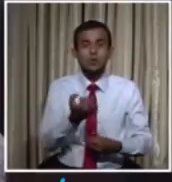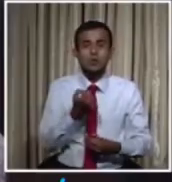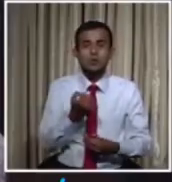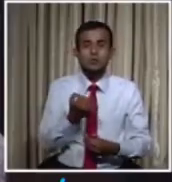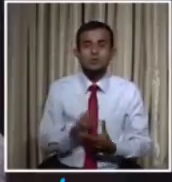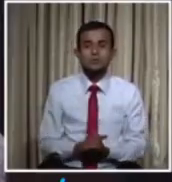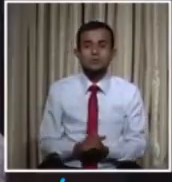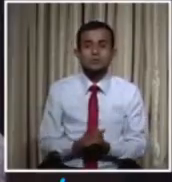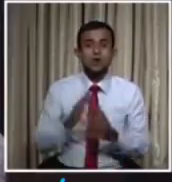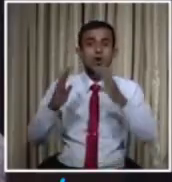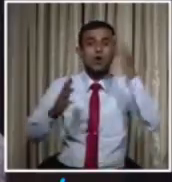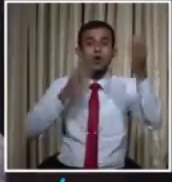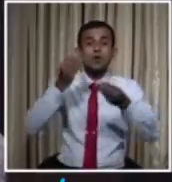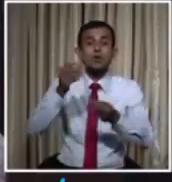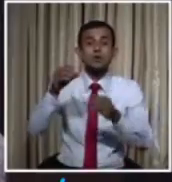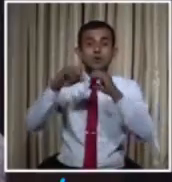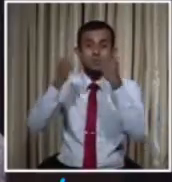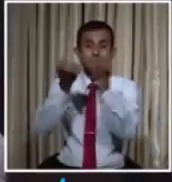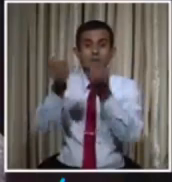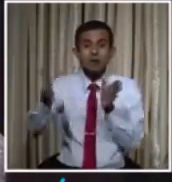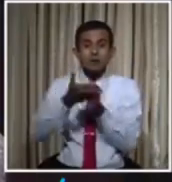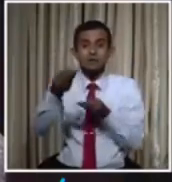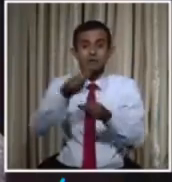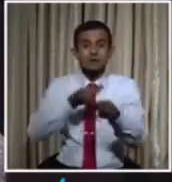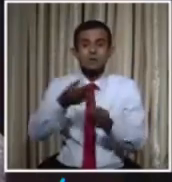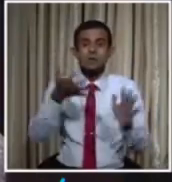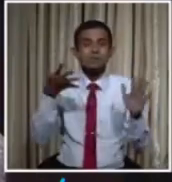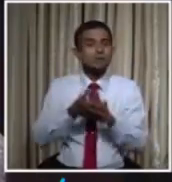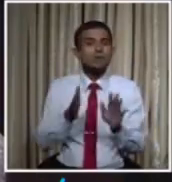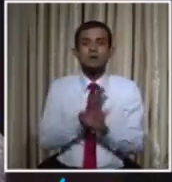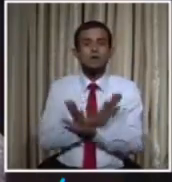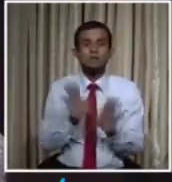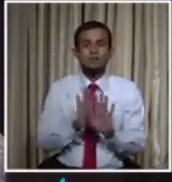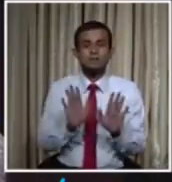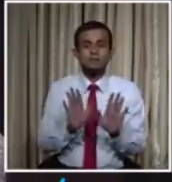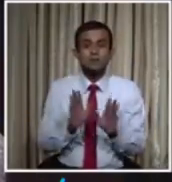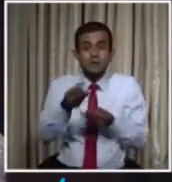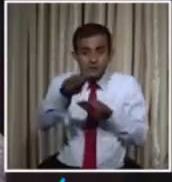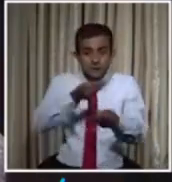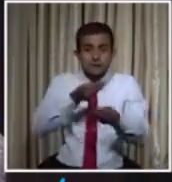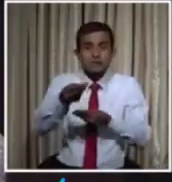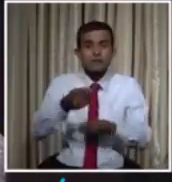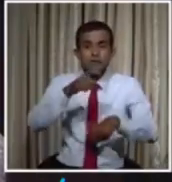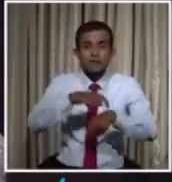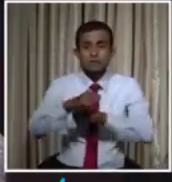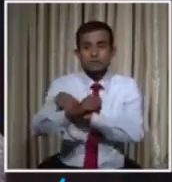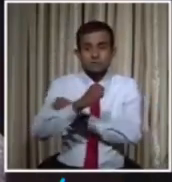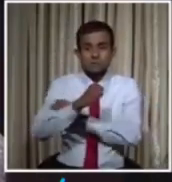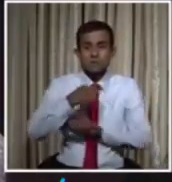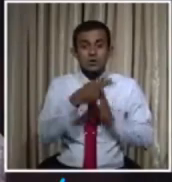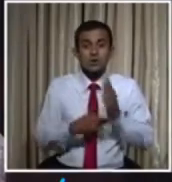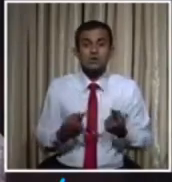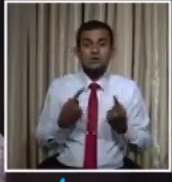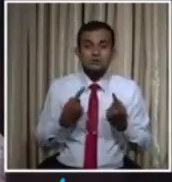රීෂෙඩියුලින් ගැන ජාත්‍යන්තර ආයතනයක ගනුදෙනු කිරීම වරදක් නෙවෙයි ඒකයි ගනුදෙනු කරනකොට ශක්තිමත් ස්ථාවරයක